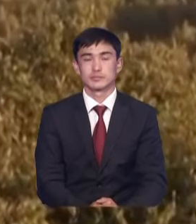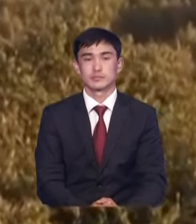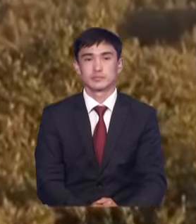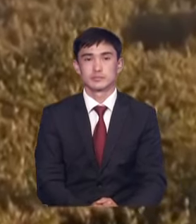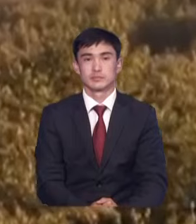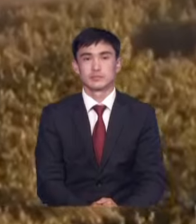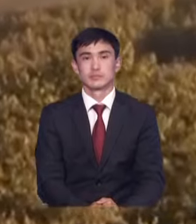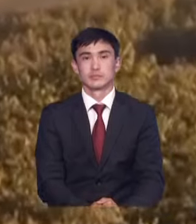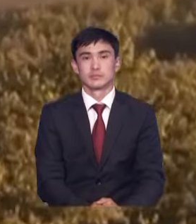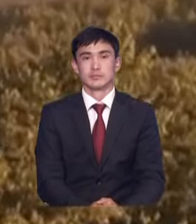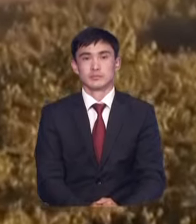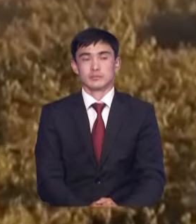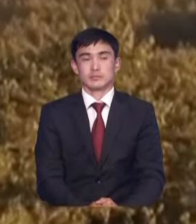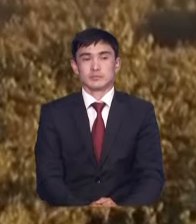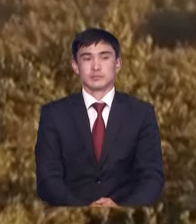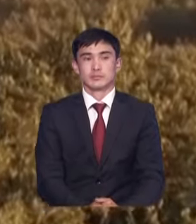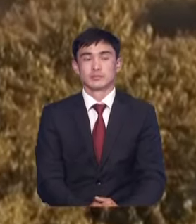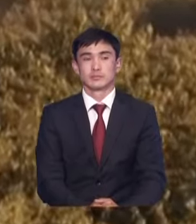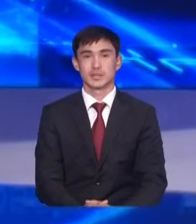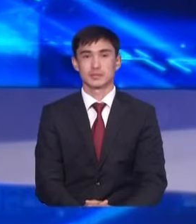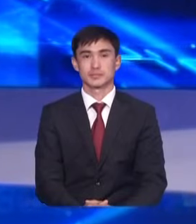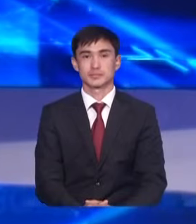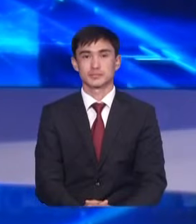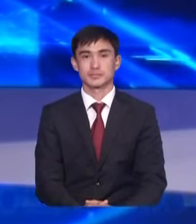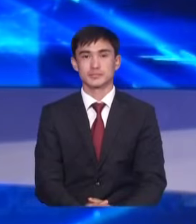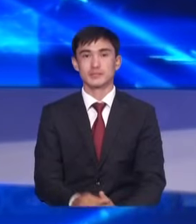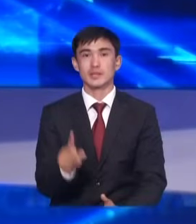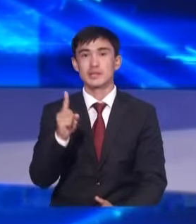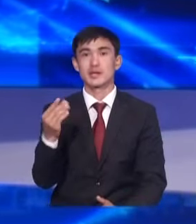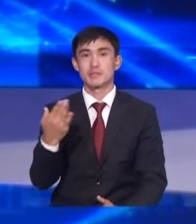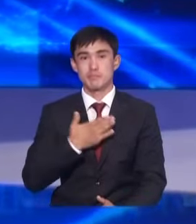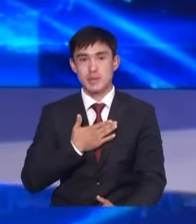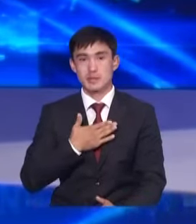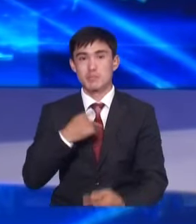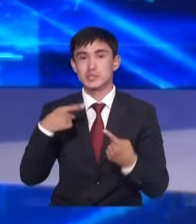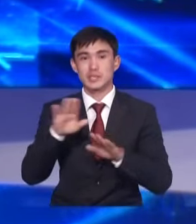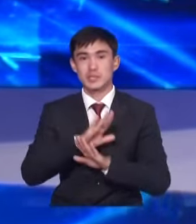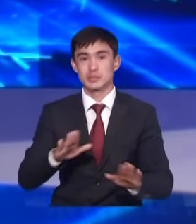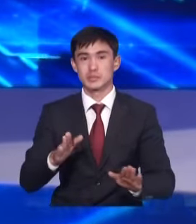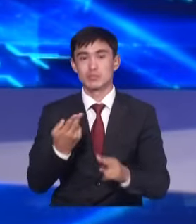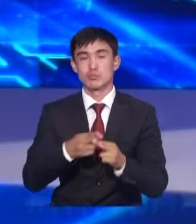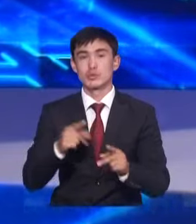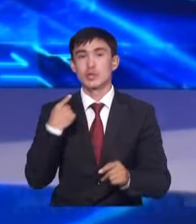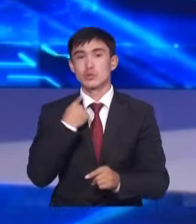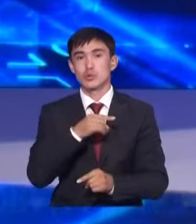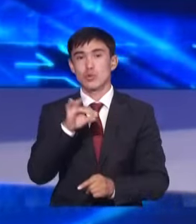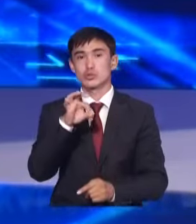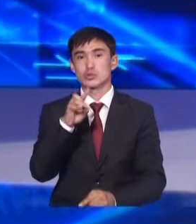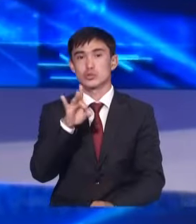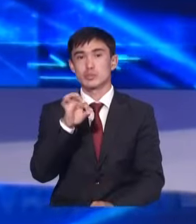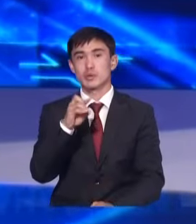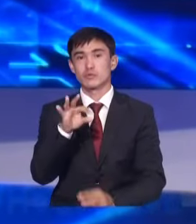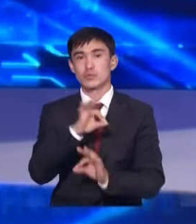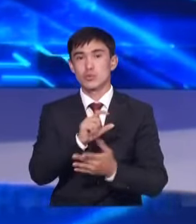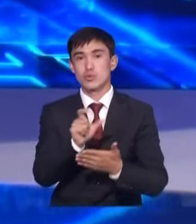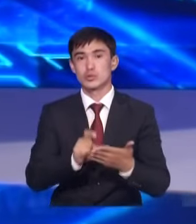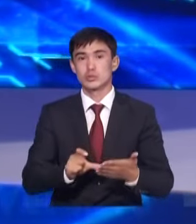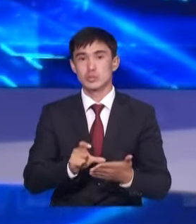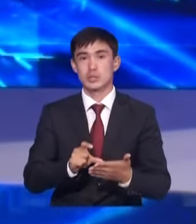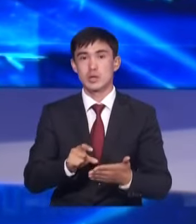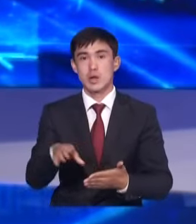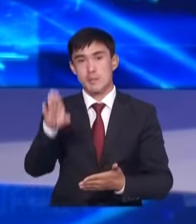дайындаған Елдана Серікбайқызы, жетісу арнасы. Неге дәл мен басқа емес? Бұл Талдықорғандық Олжас Құлжабековтің өлең